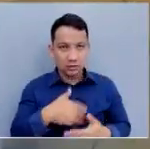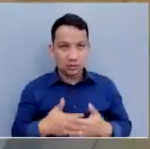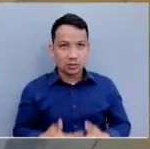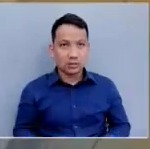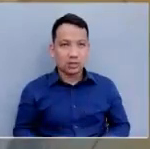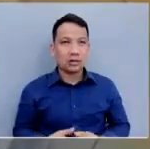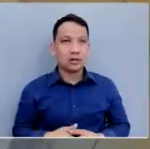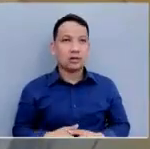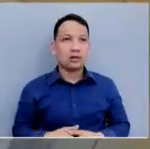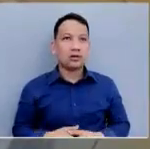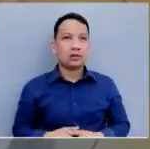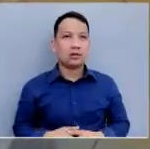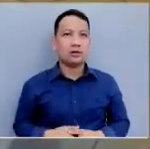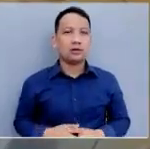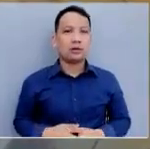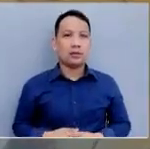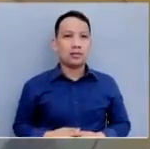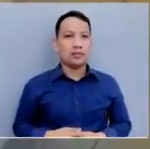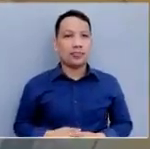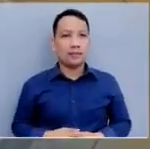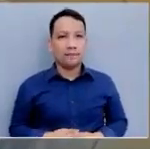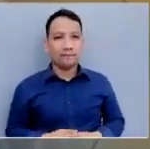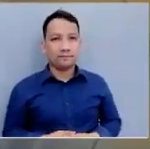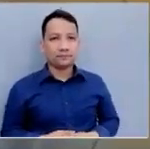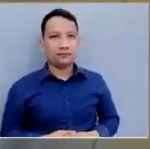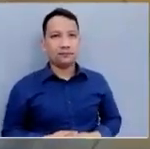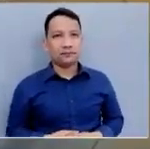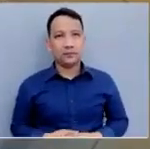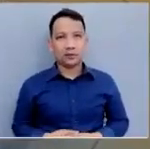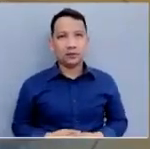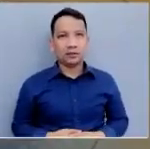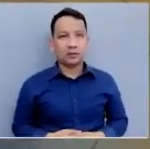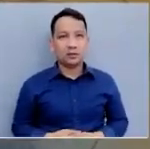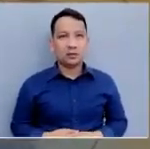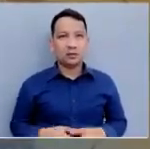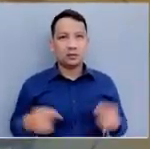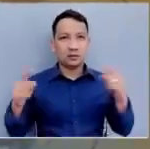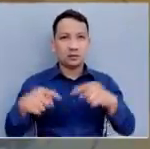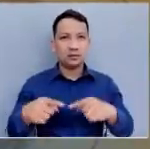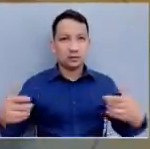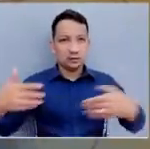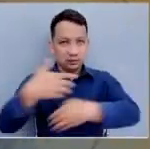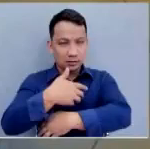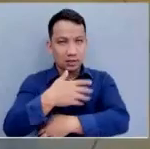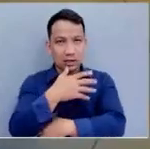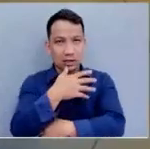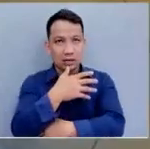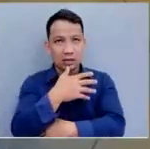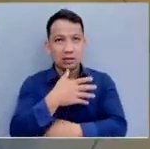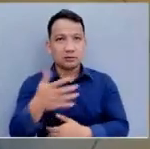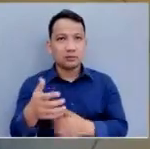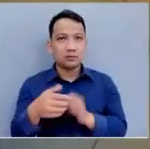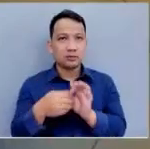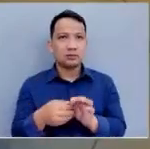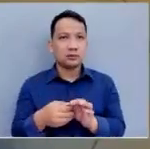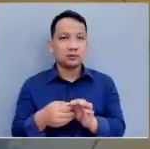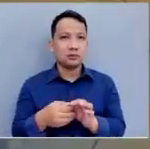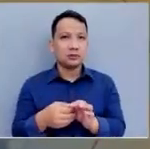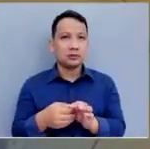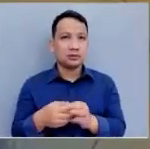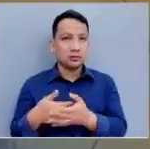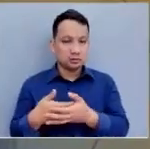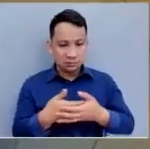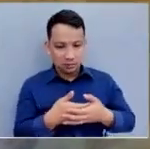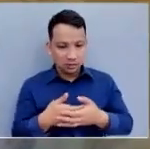you feel like home? Kaya naman, todo yakap si Arjo sa kanyang ina sa mother and son dance